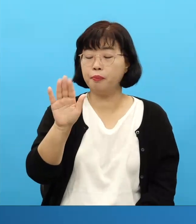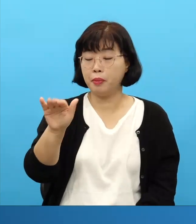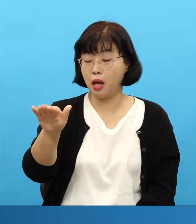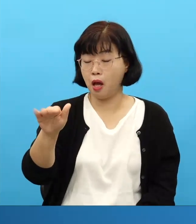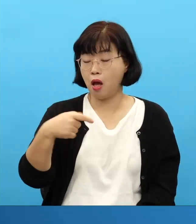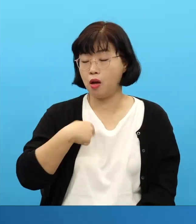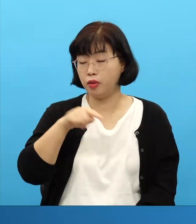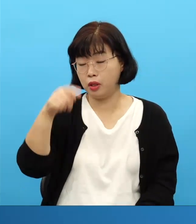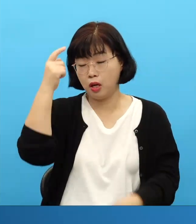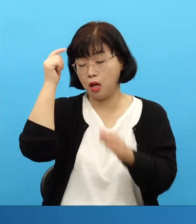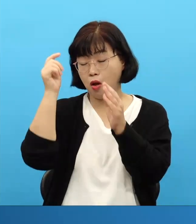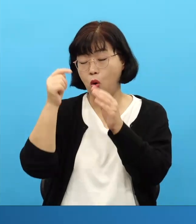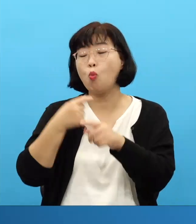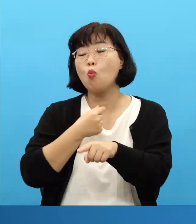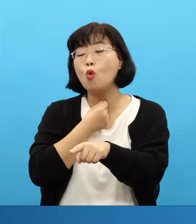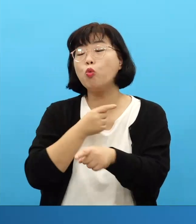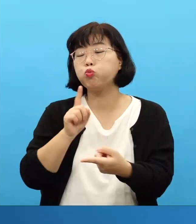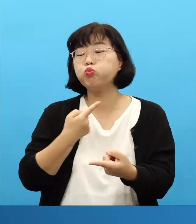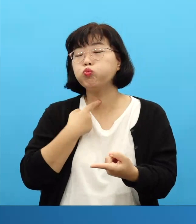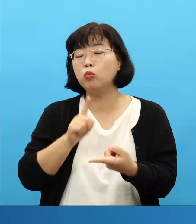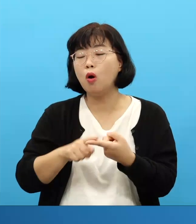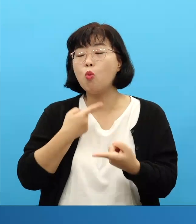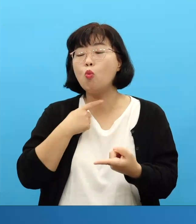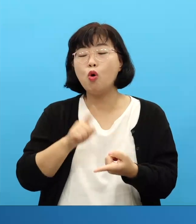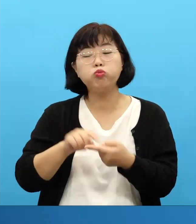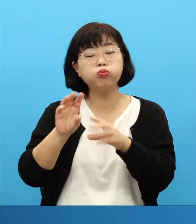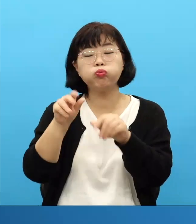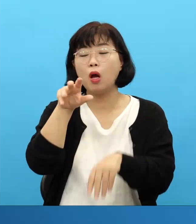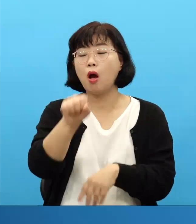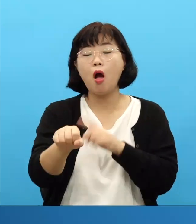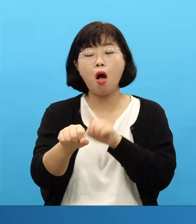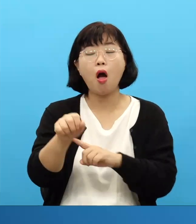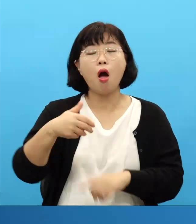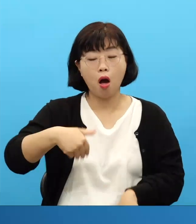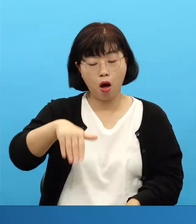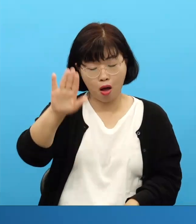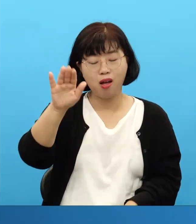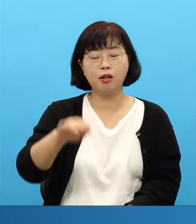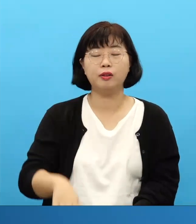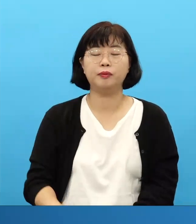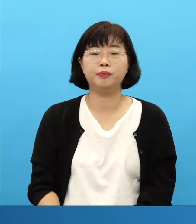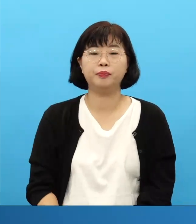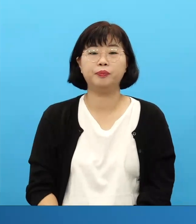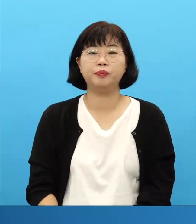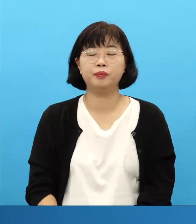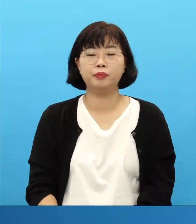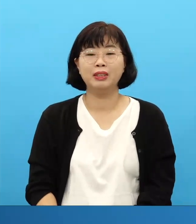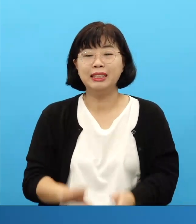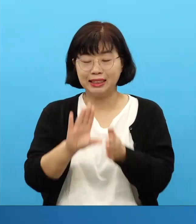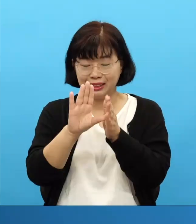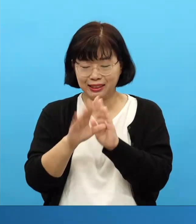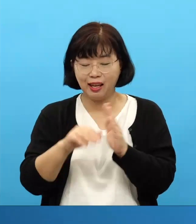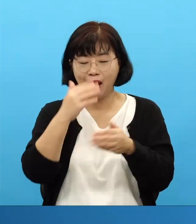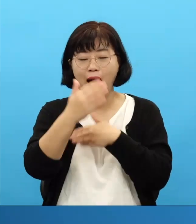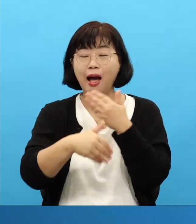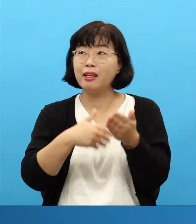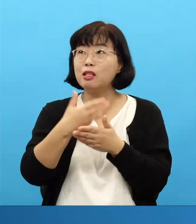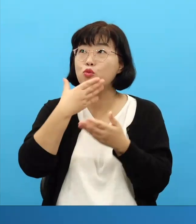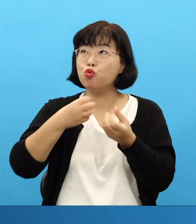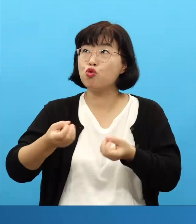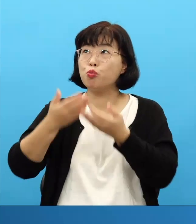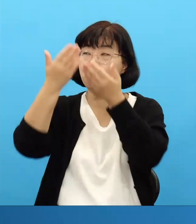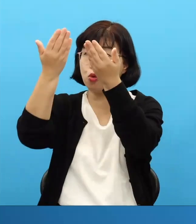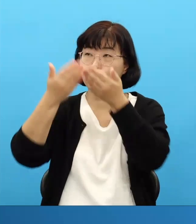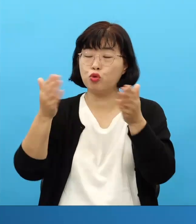you and your descendants forever. 그때부터 아브라함이 단을 쌓았다. From that point on, Abraham built an altar. 그때부터 역사가 나옵니다. And from